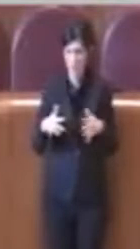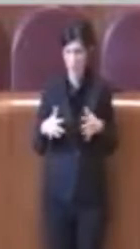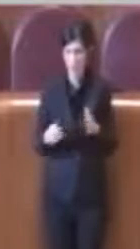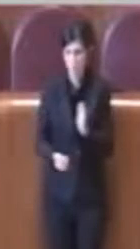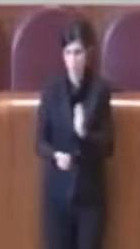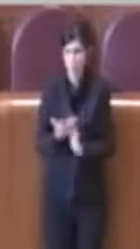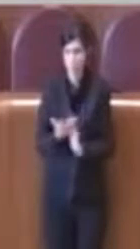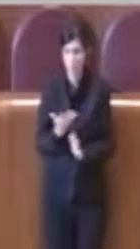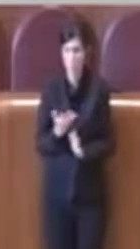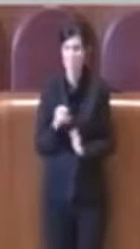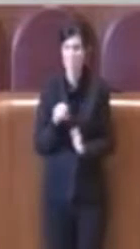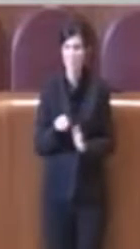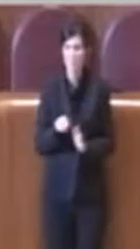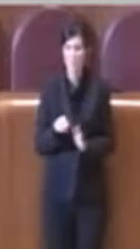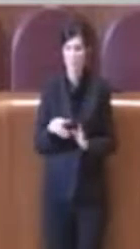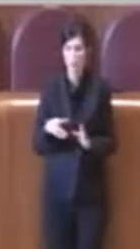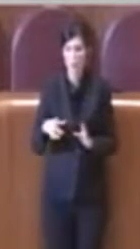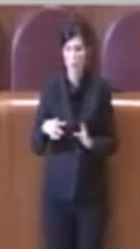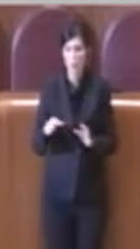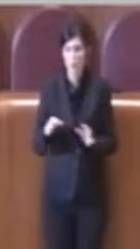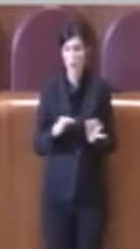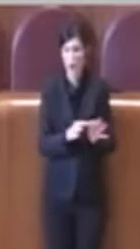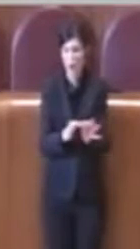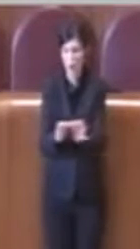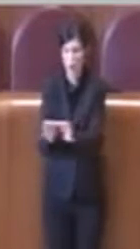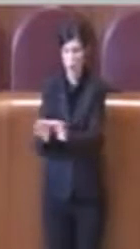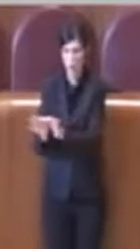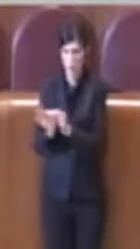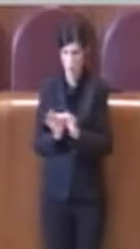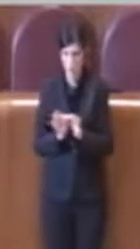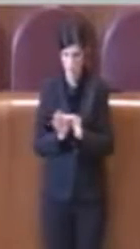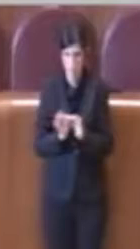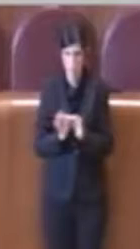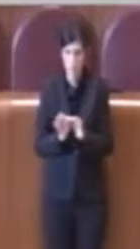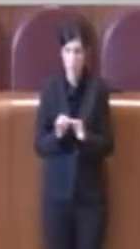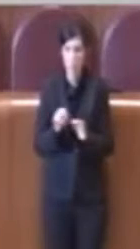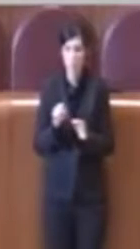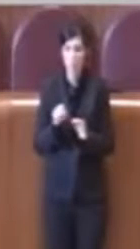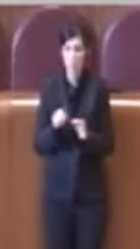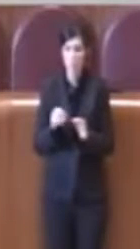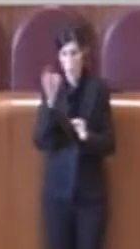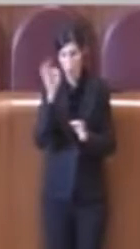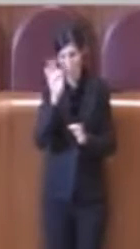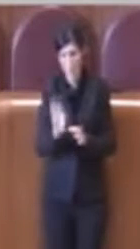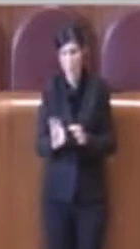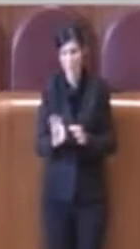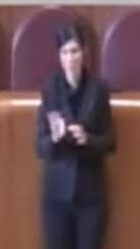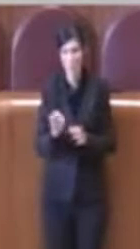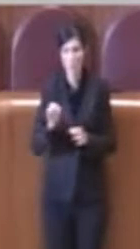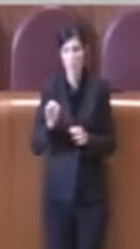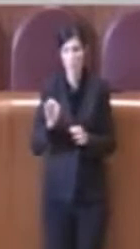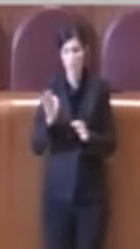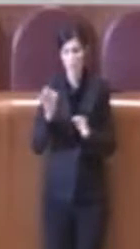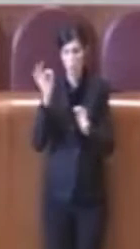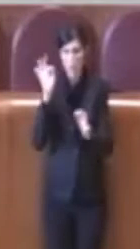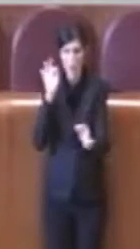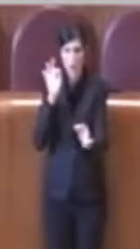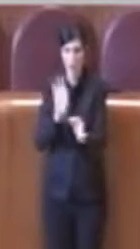una sostanziale unanimità di intenti dell'Aula sugli obiettivi che dobbiamo